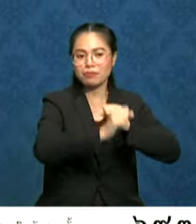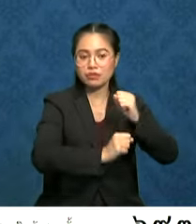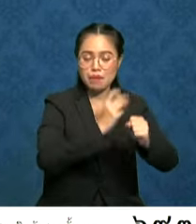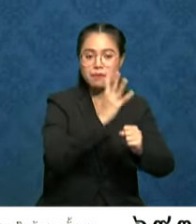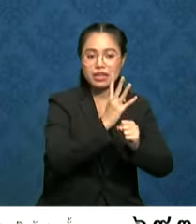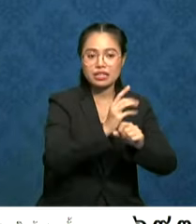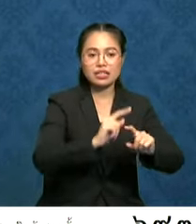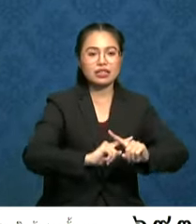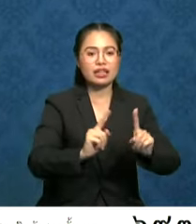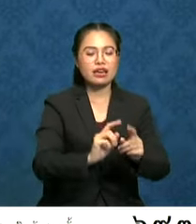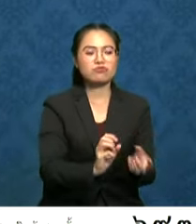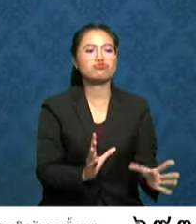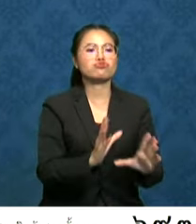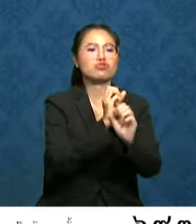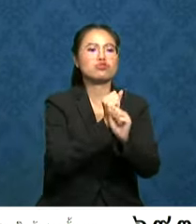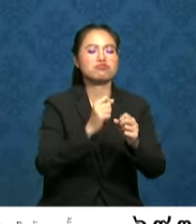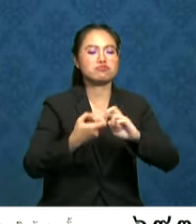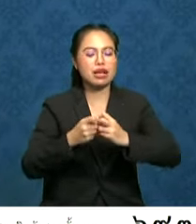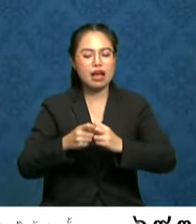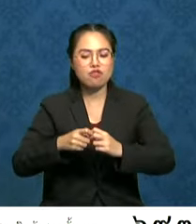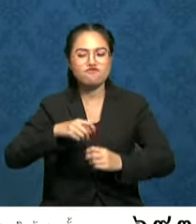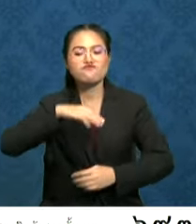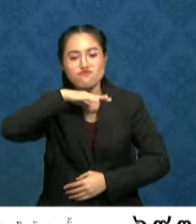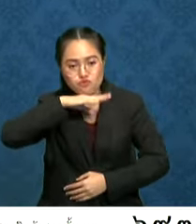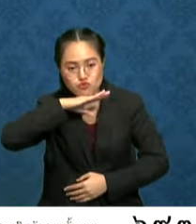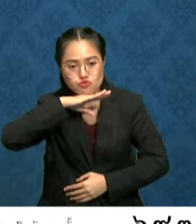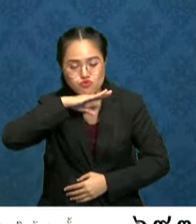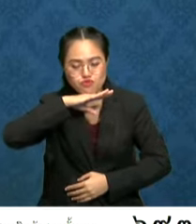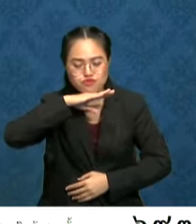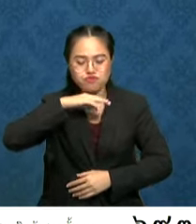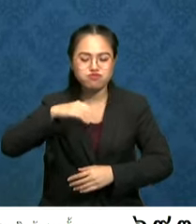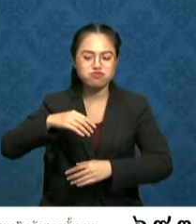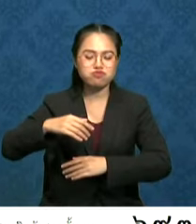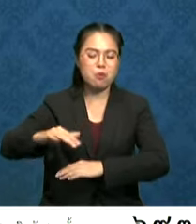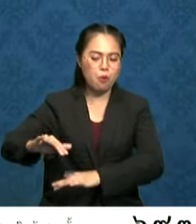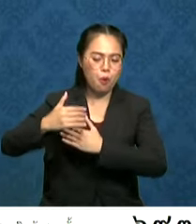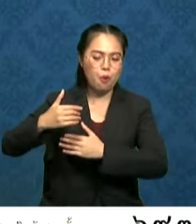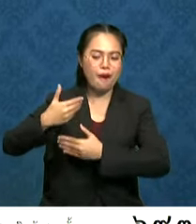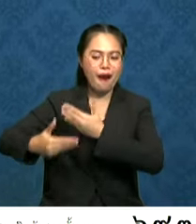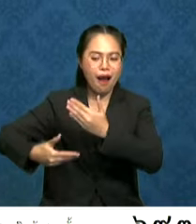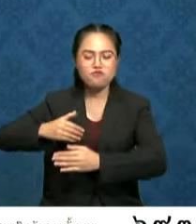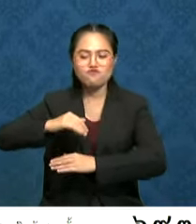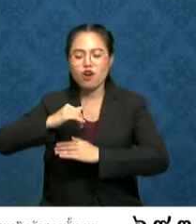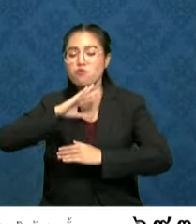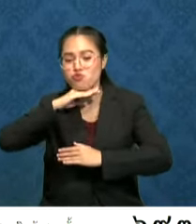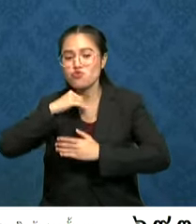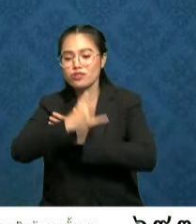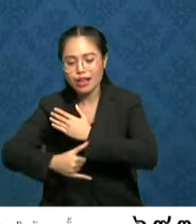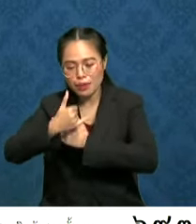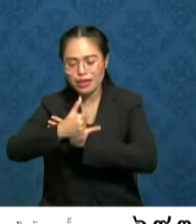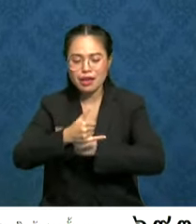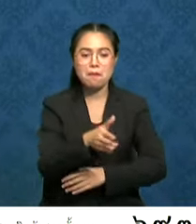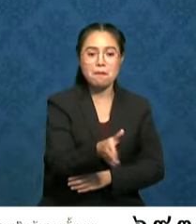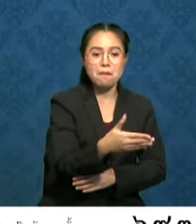เปล่าเลยครับมีแต่ปัญหาหมูเถื่อนปัญหาปลาหมอคังดำที่ทำลายโครงสร้างราคาผลิตผลทางการเกษตร